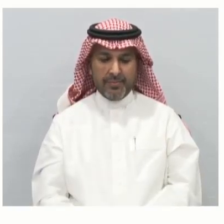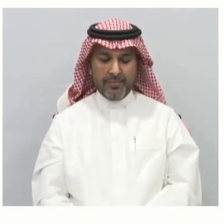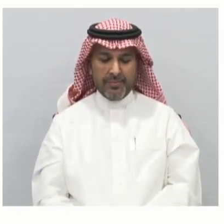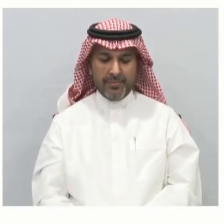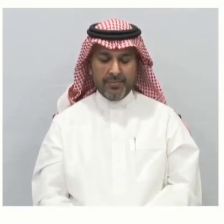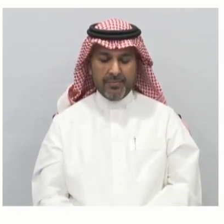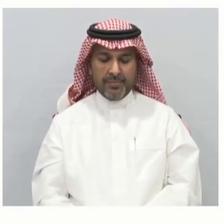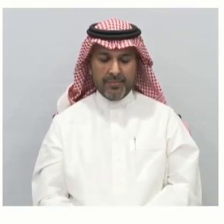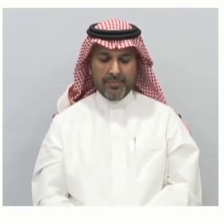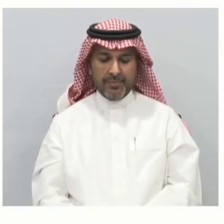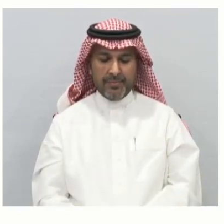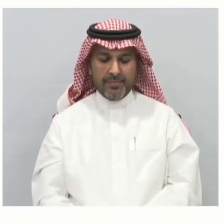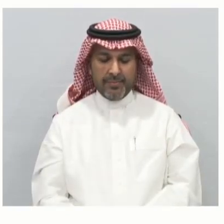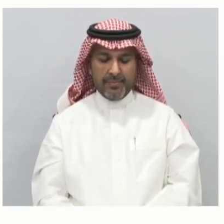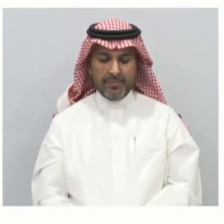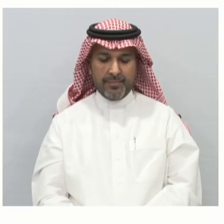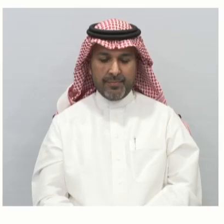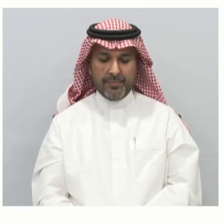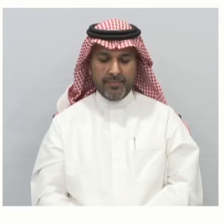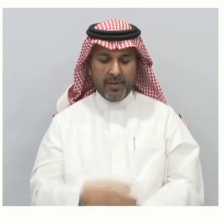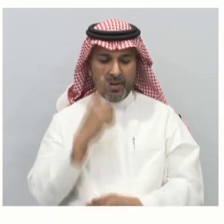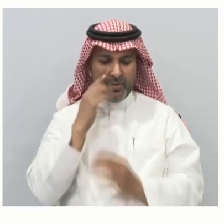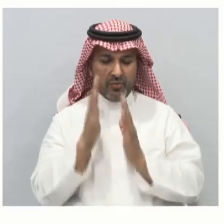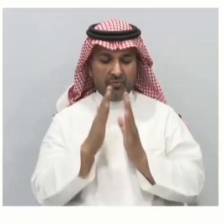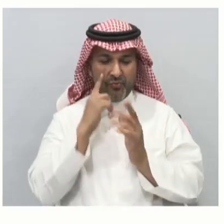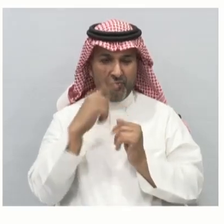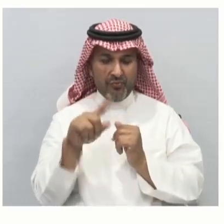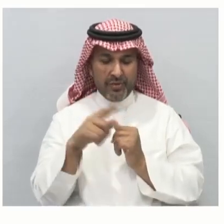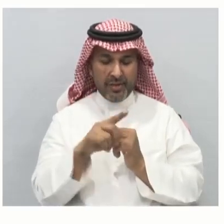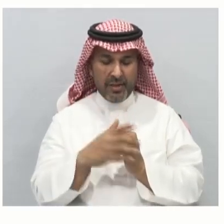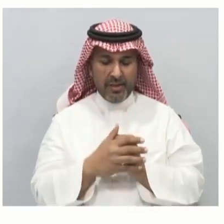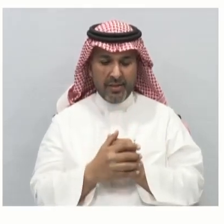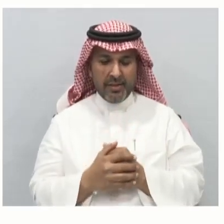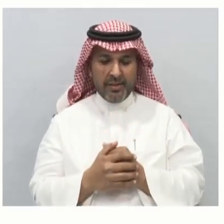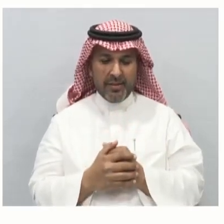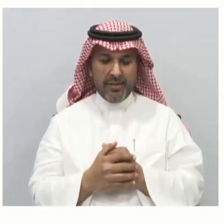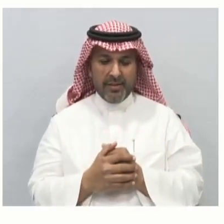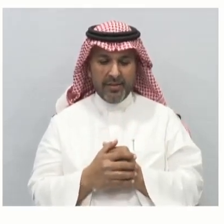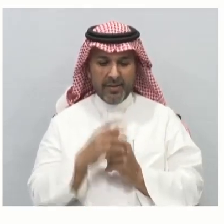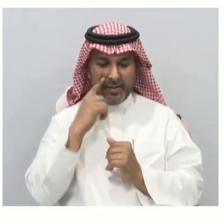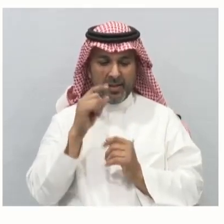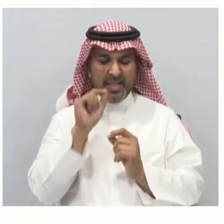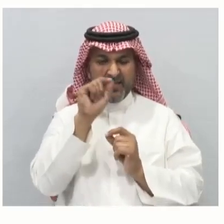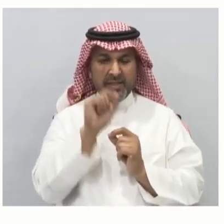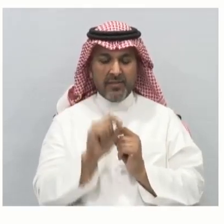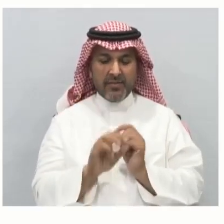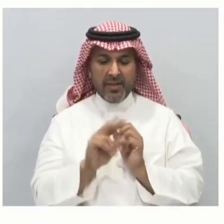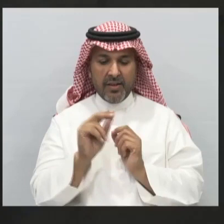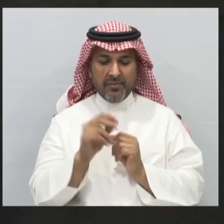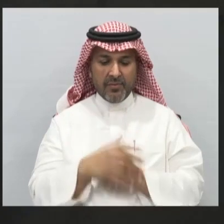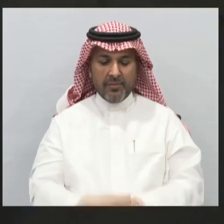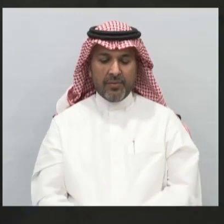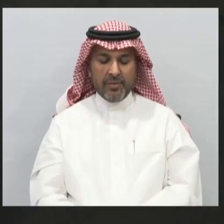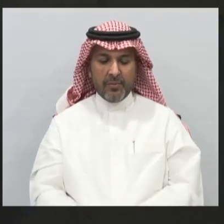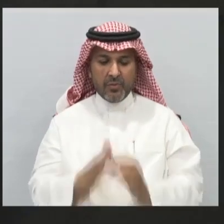المنزل الخاليه اضع فيها صفر ابدا مقارنه العدد الصحيح هنا طبعا كلهم نفس العدد تبقى عندنا